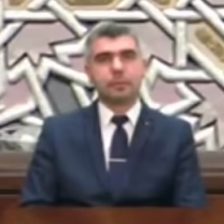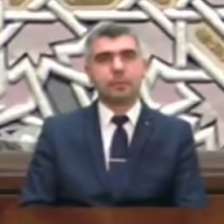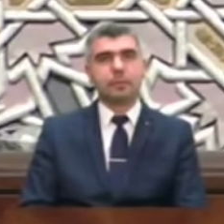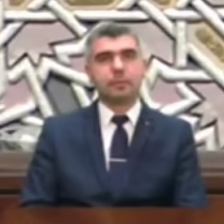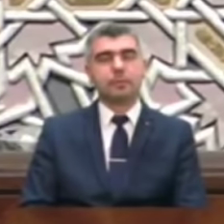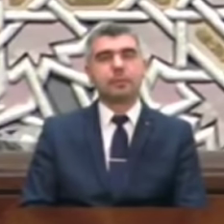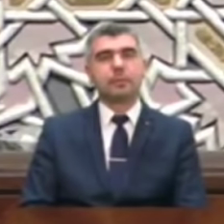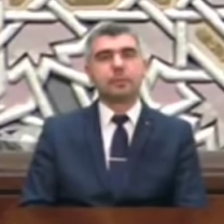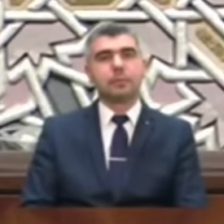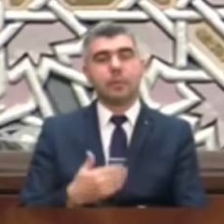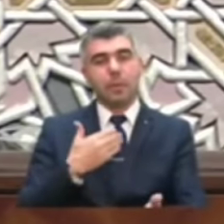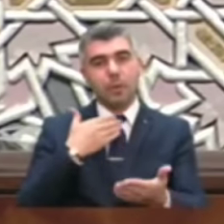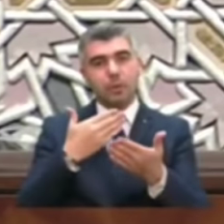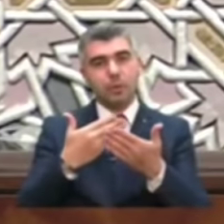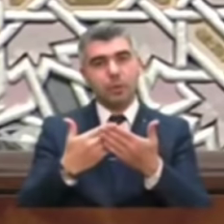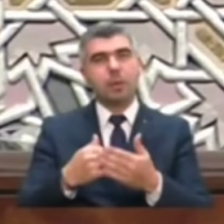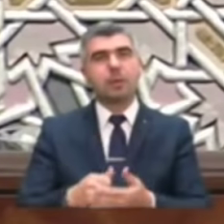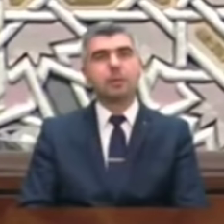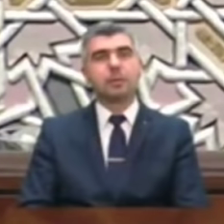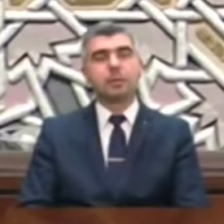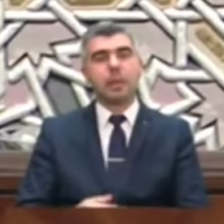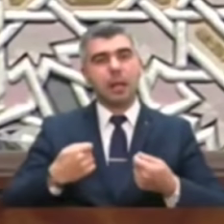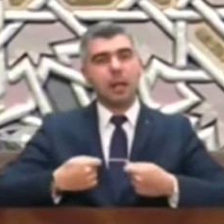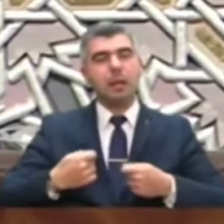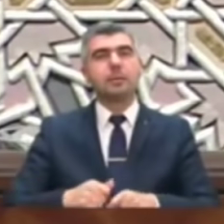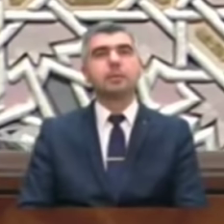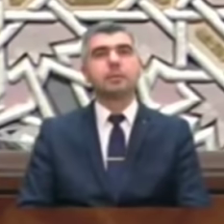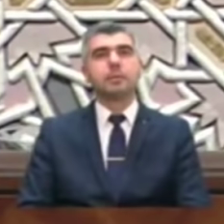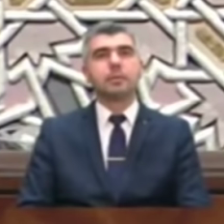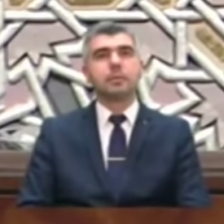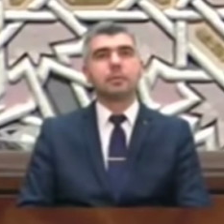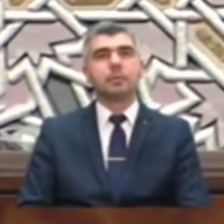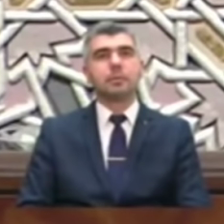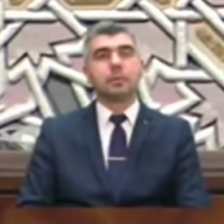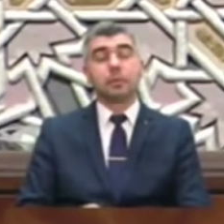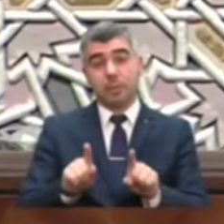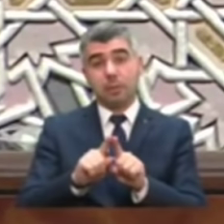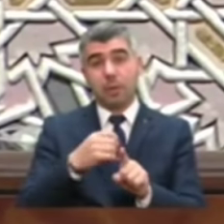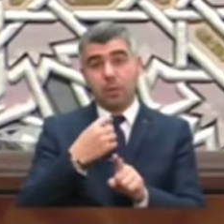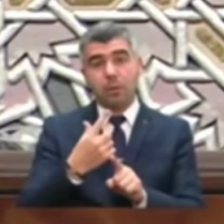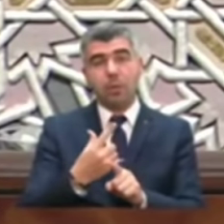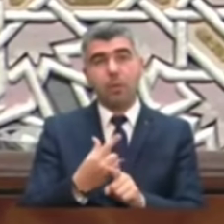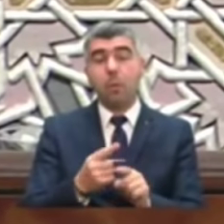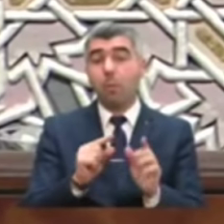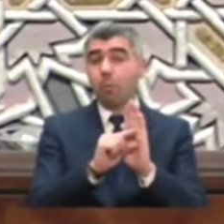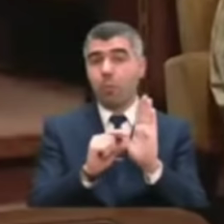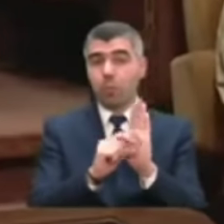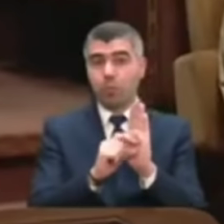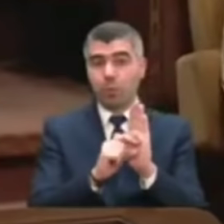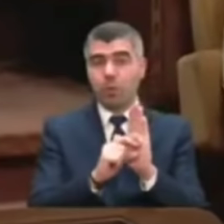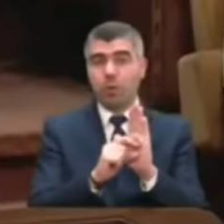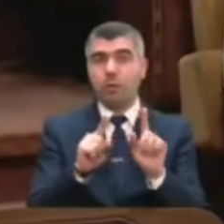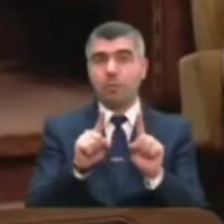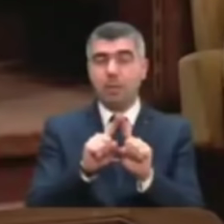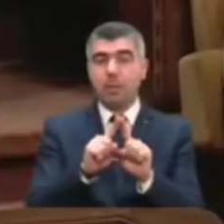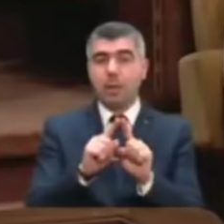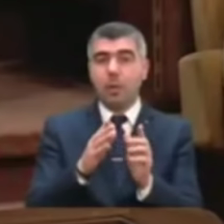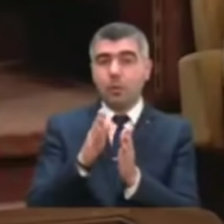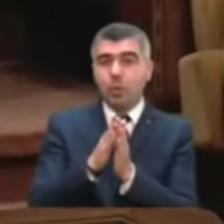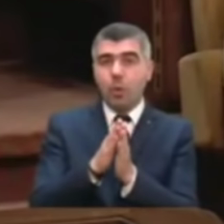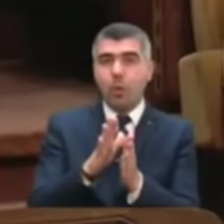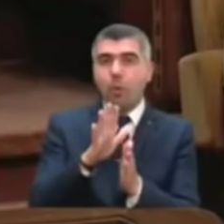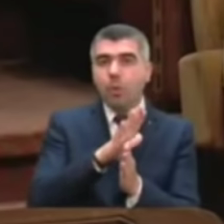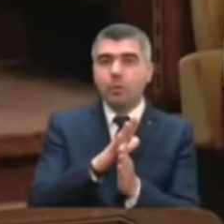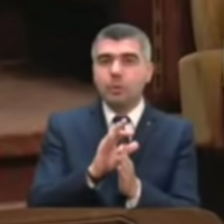شكرا سيد الرئيس. بدوري بغيت ناكد على ان الموضوع ديال الامازيغيه ماشي موضوع ديال المزايده، هو موضوع التنزيل،